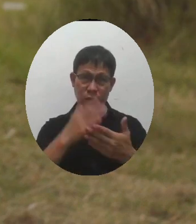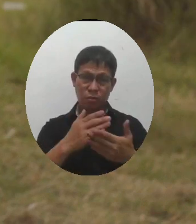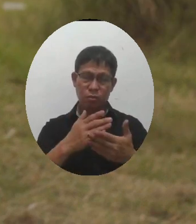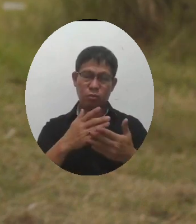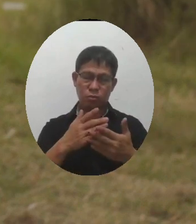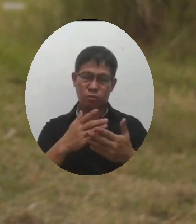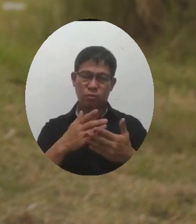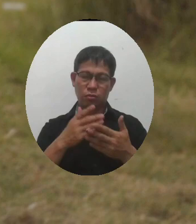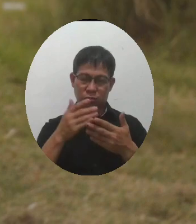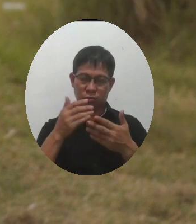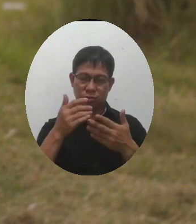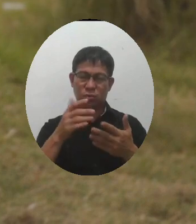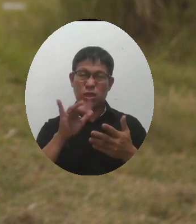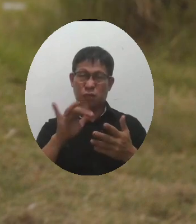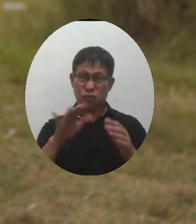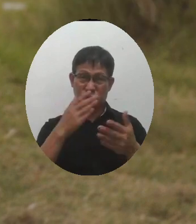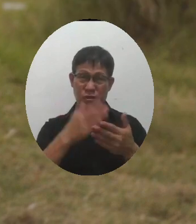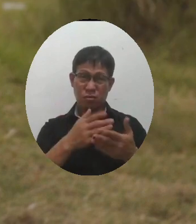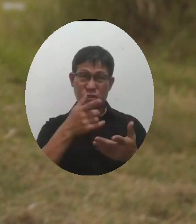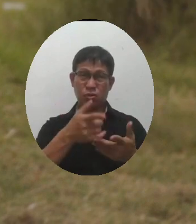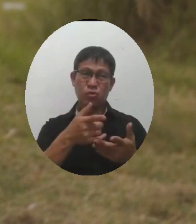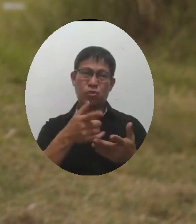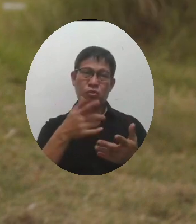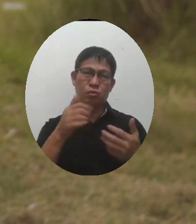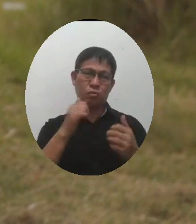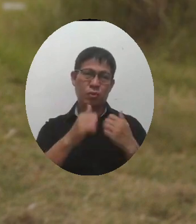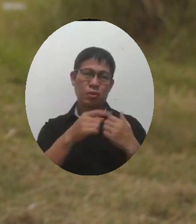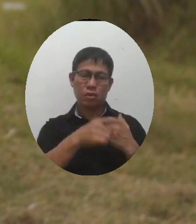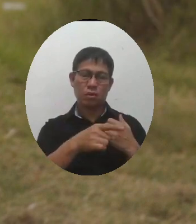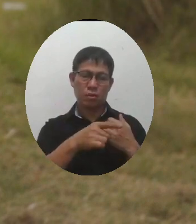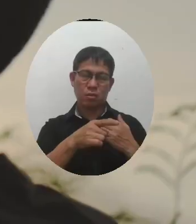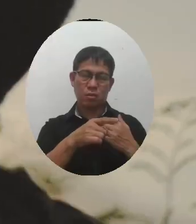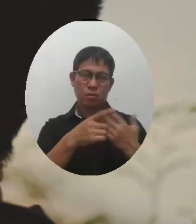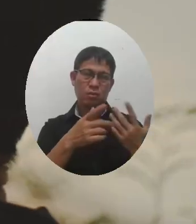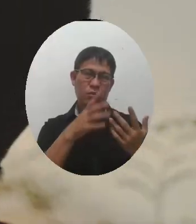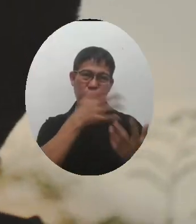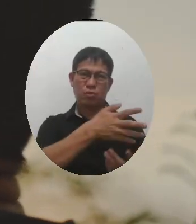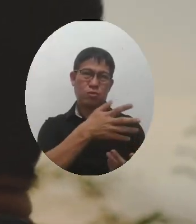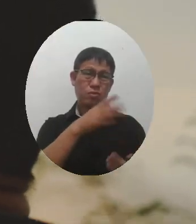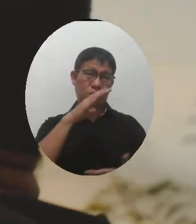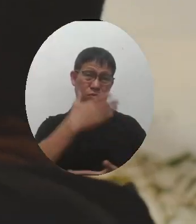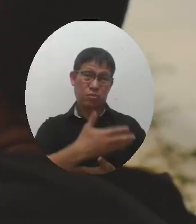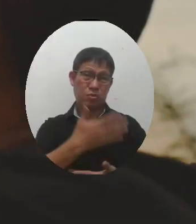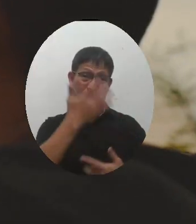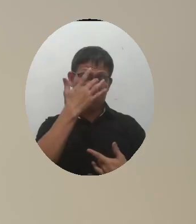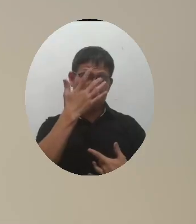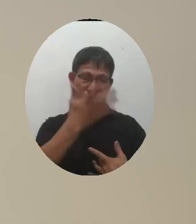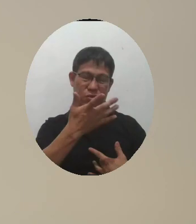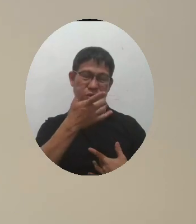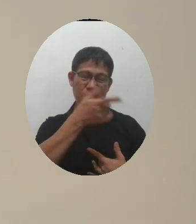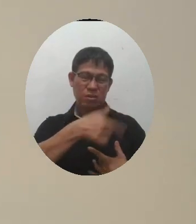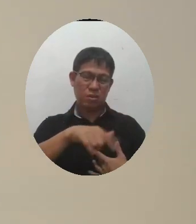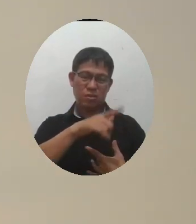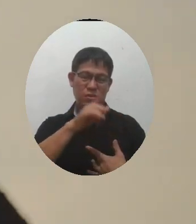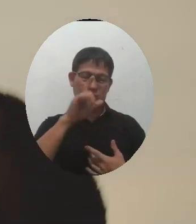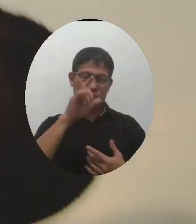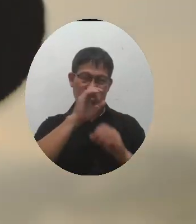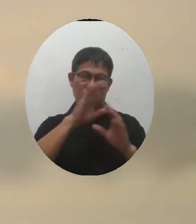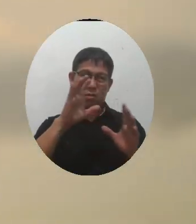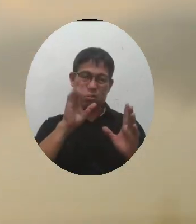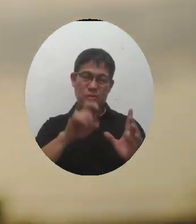susuko kasi once na sumuko kayo, parang sinuko nyo na din yung taong pinaglalaban nyo. Yung pangarap ng tao